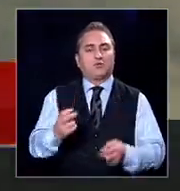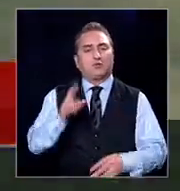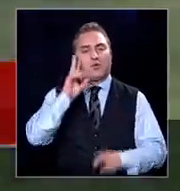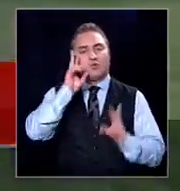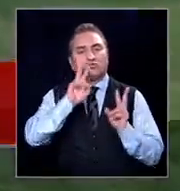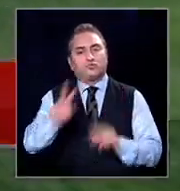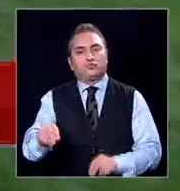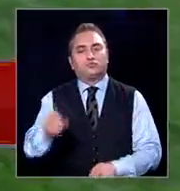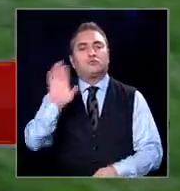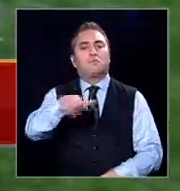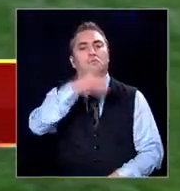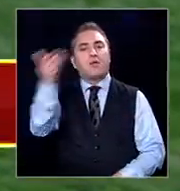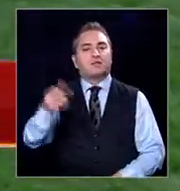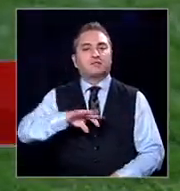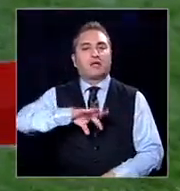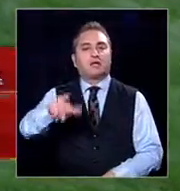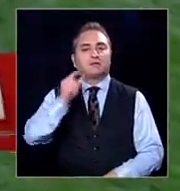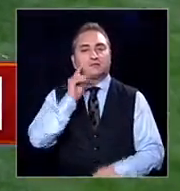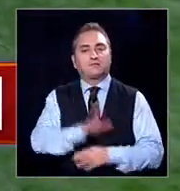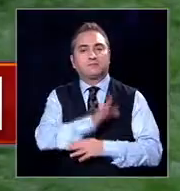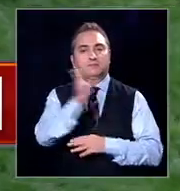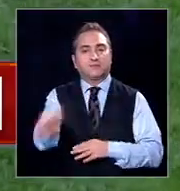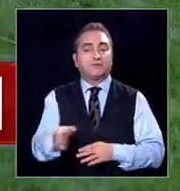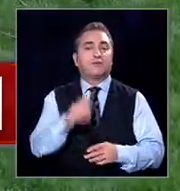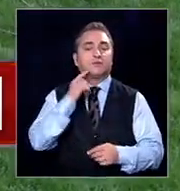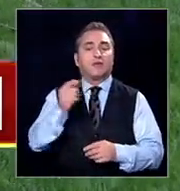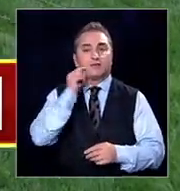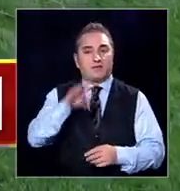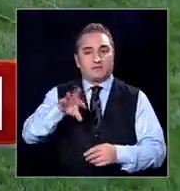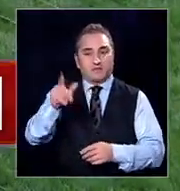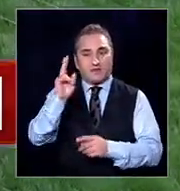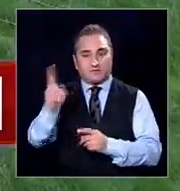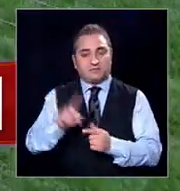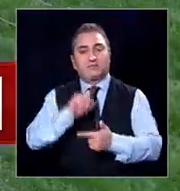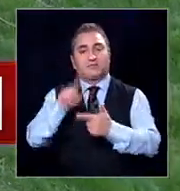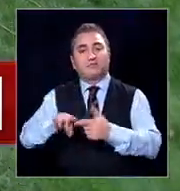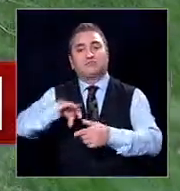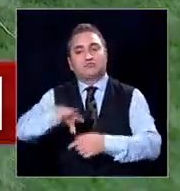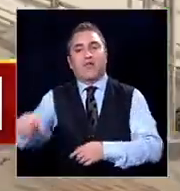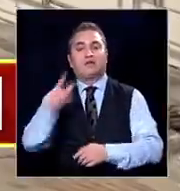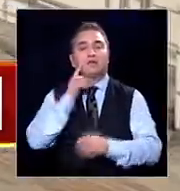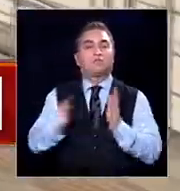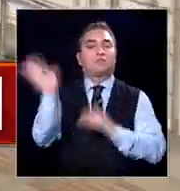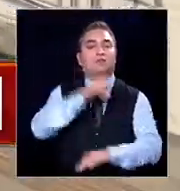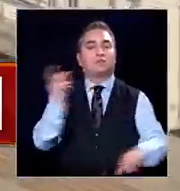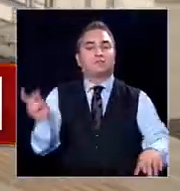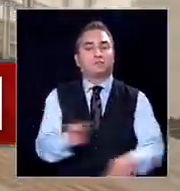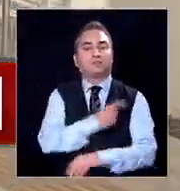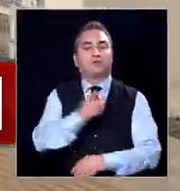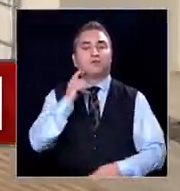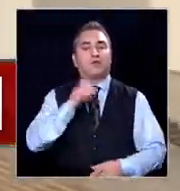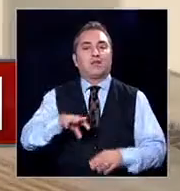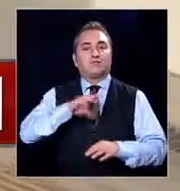uyuyakaldı. Ama başka bir yan kesici de iddiaya göre çalıntı cep telefonunu onun cebinden çaldı. Uyandığında